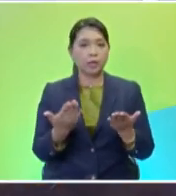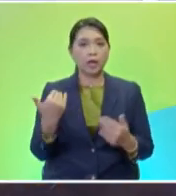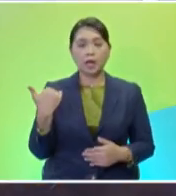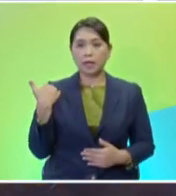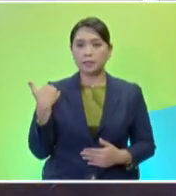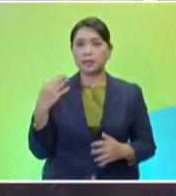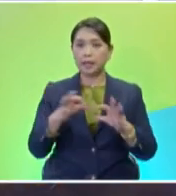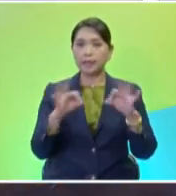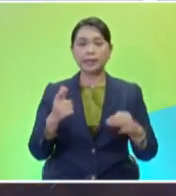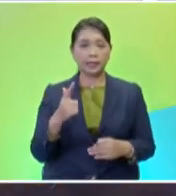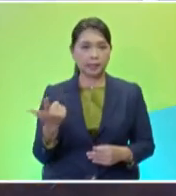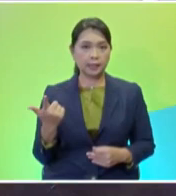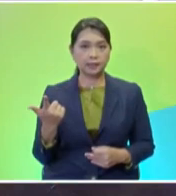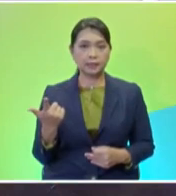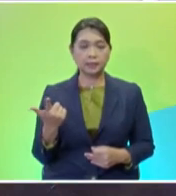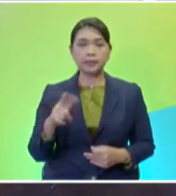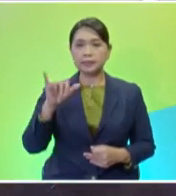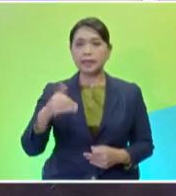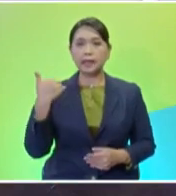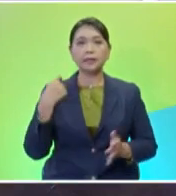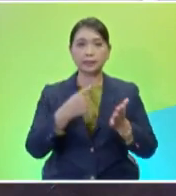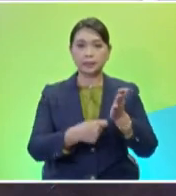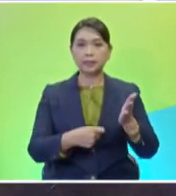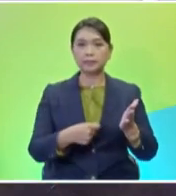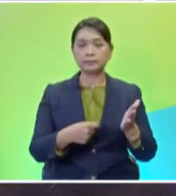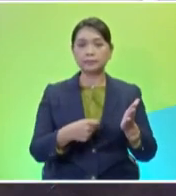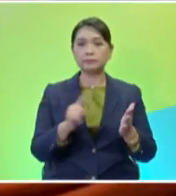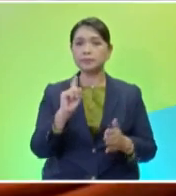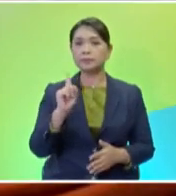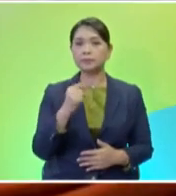ayat lain yang di dalam petikan ini yang ada nilai mana-mana